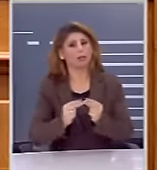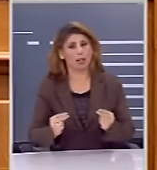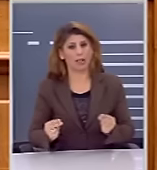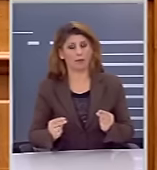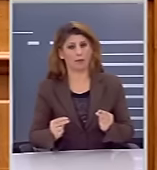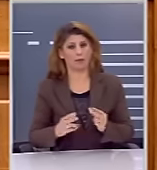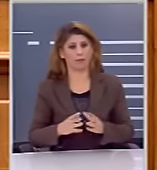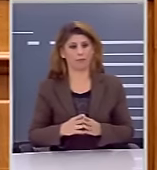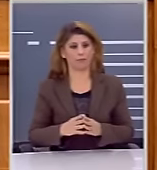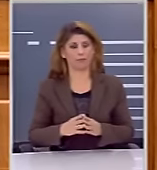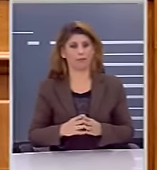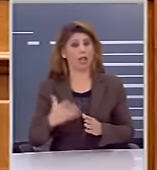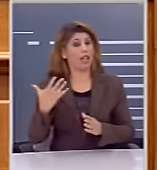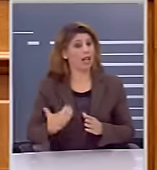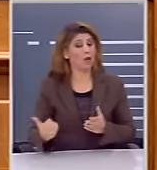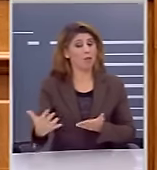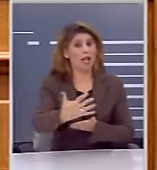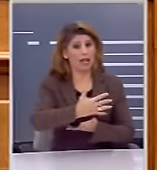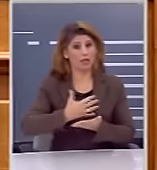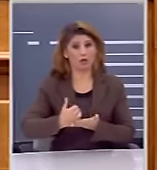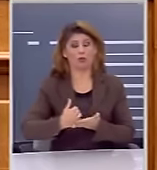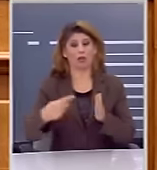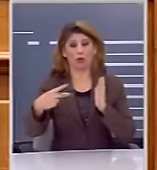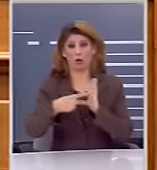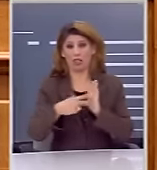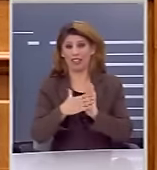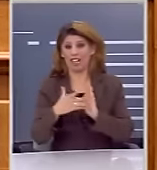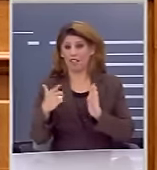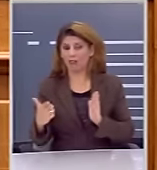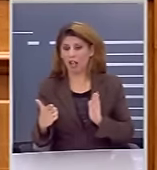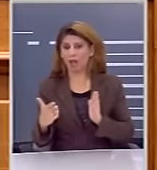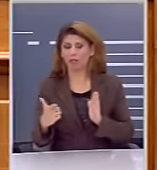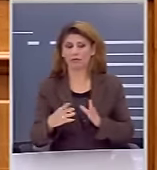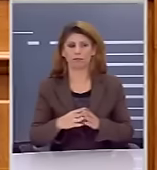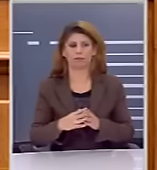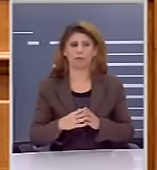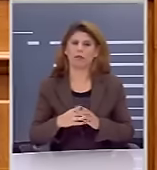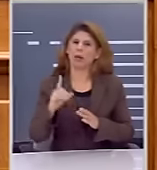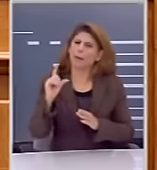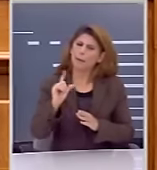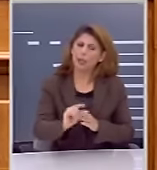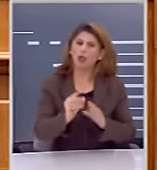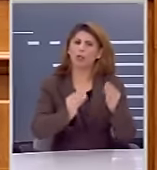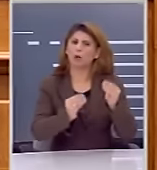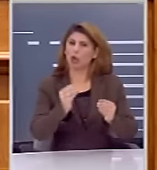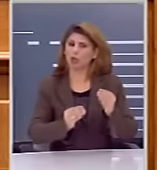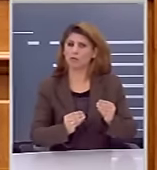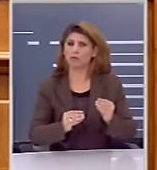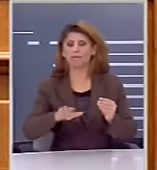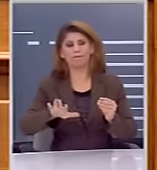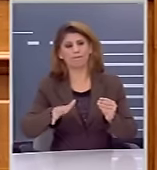να έχουμε έσοδα το 2017 με τους μικρότερους υπολογισμούς